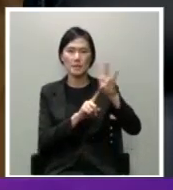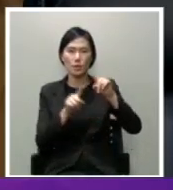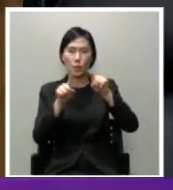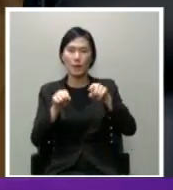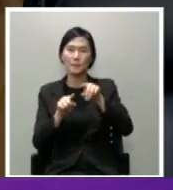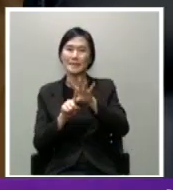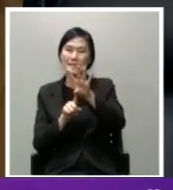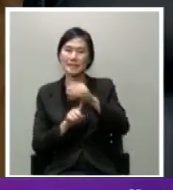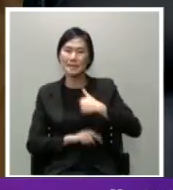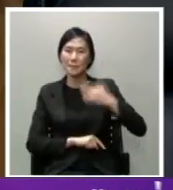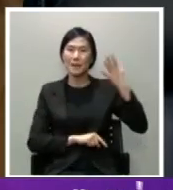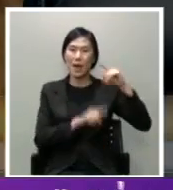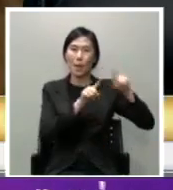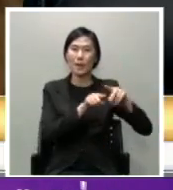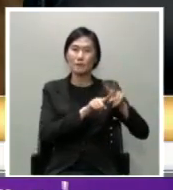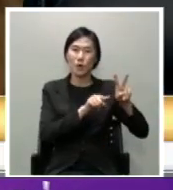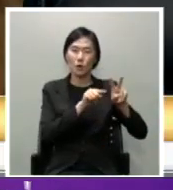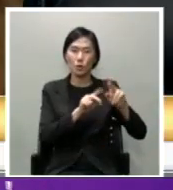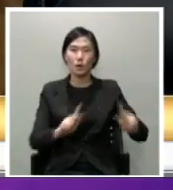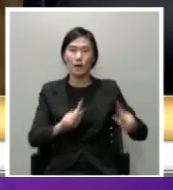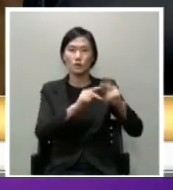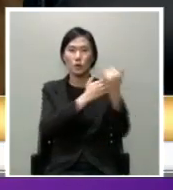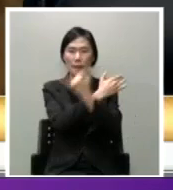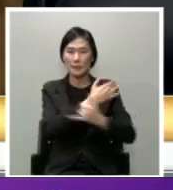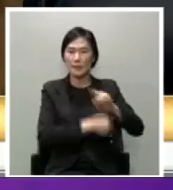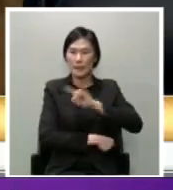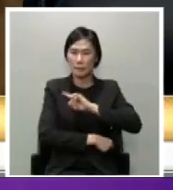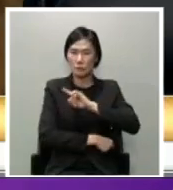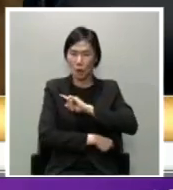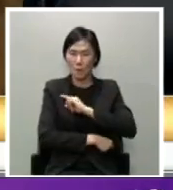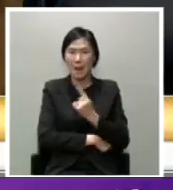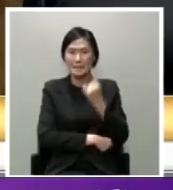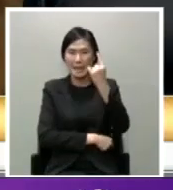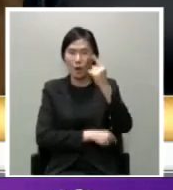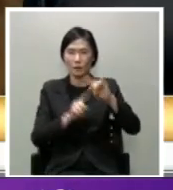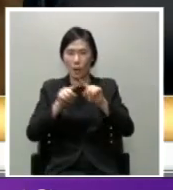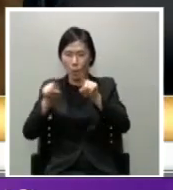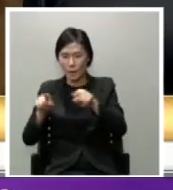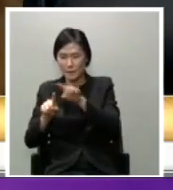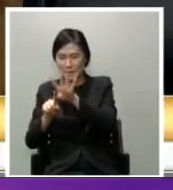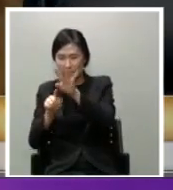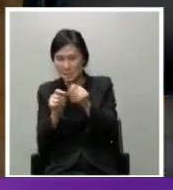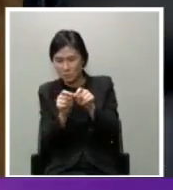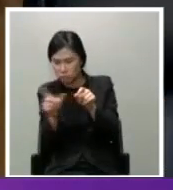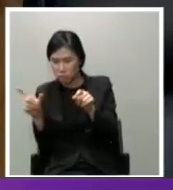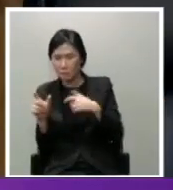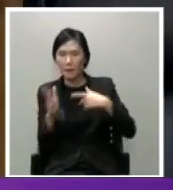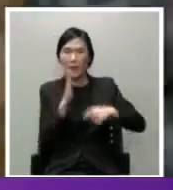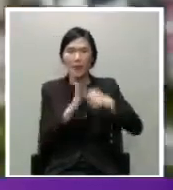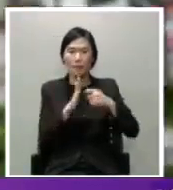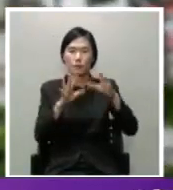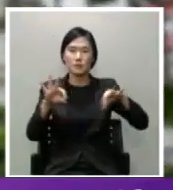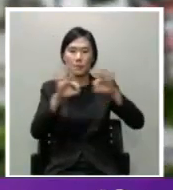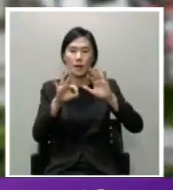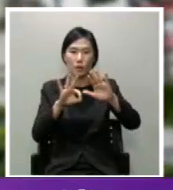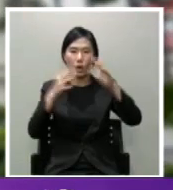เมื่อกี้วงเล็บ2เป็นเรื่องของกระทรวงการต่างประเทศกระทรวงเดียว วงเล็บ4เหตุผลตามความเห็นของรัฐบา